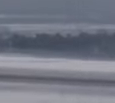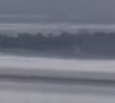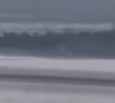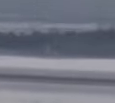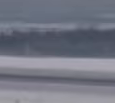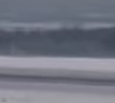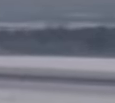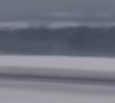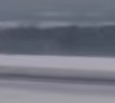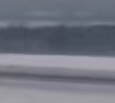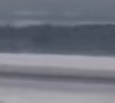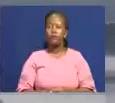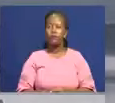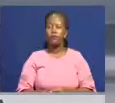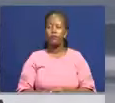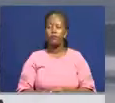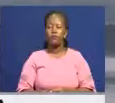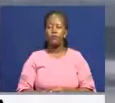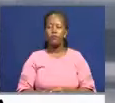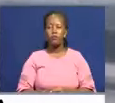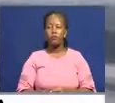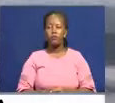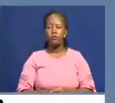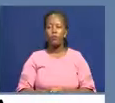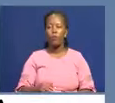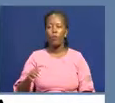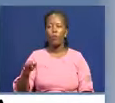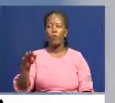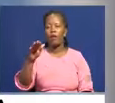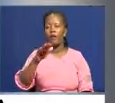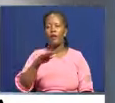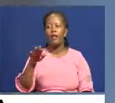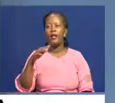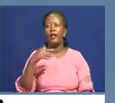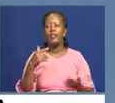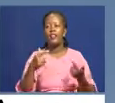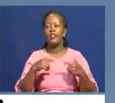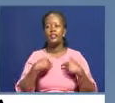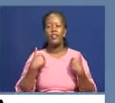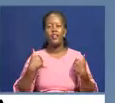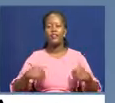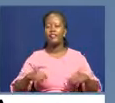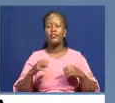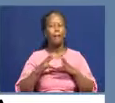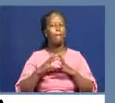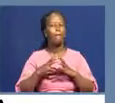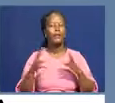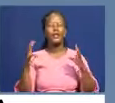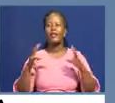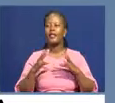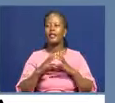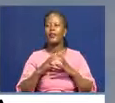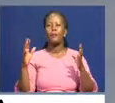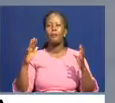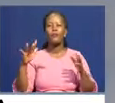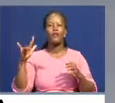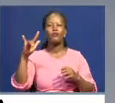Wilayani Heila katika mkono jiendeshi wa Mongolia nchini China, ndege kubwa zaidi za kuzima moto na uokoaji